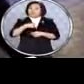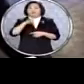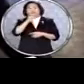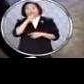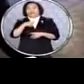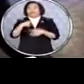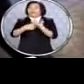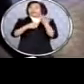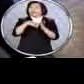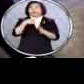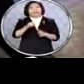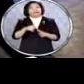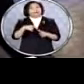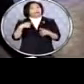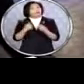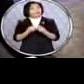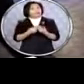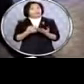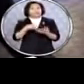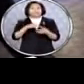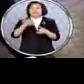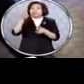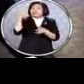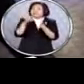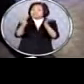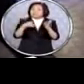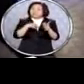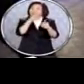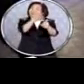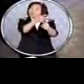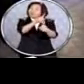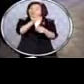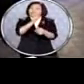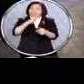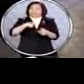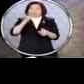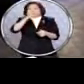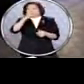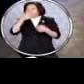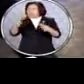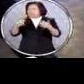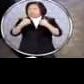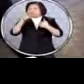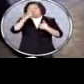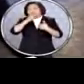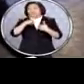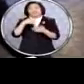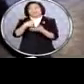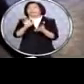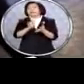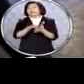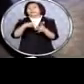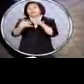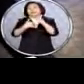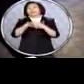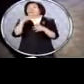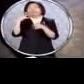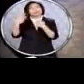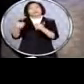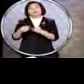言行不一，你在过去的一段时间真的说了我很多事情，那姑且不叫抹黑吧。